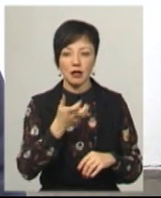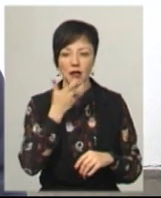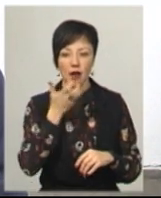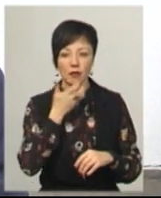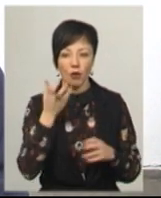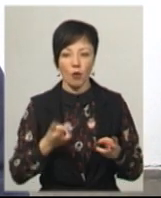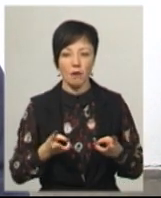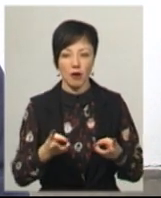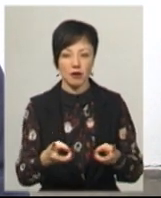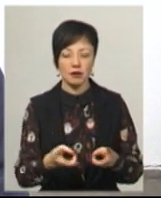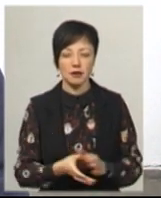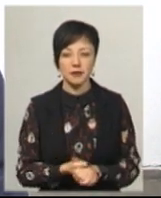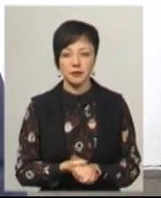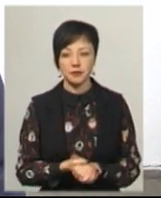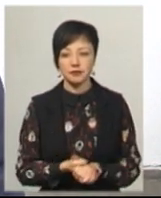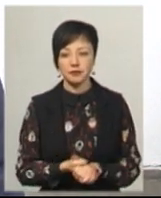теплоопалення.